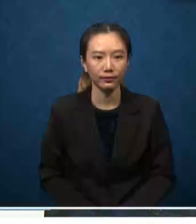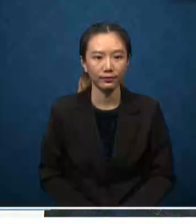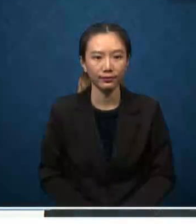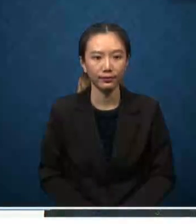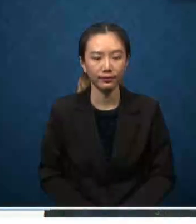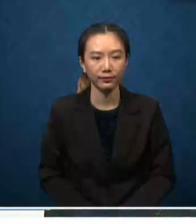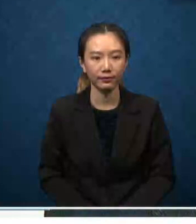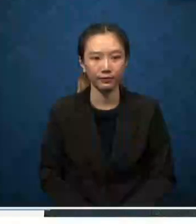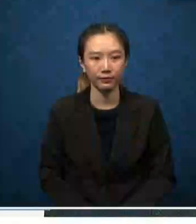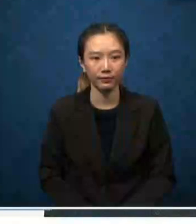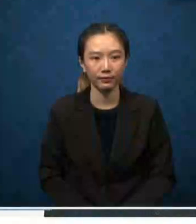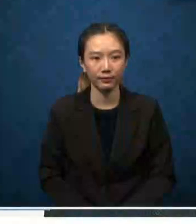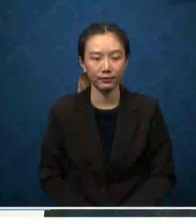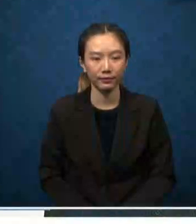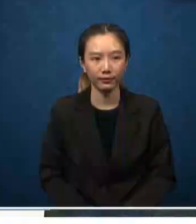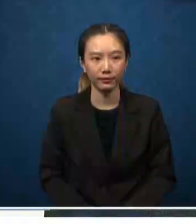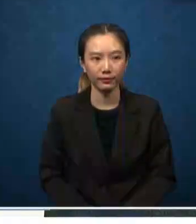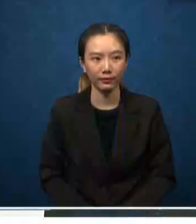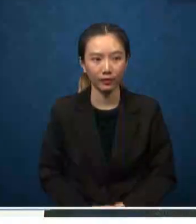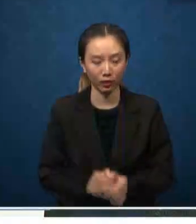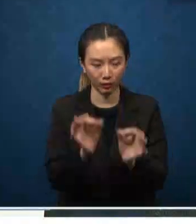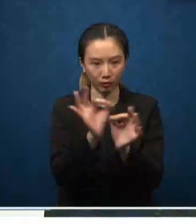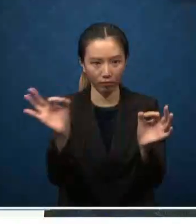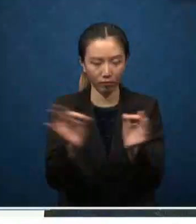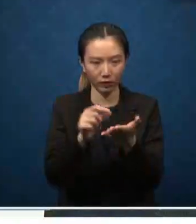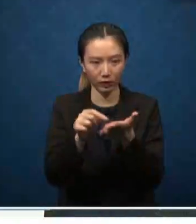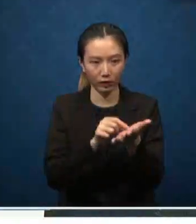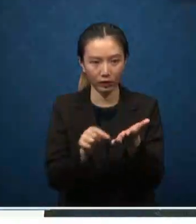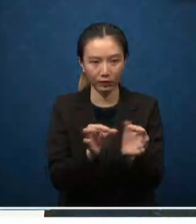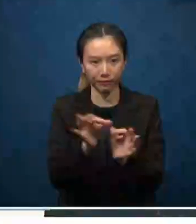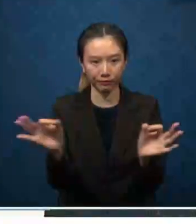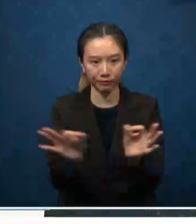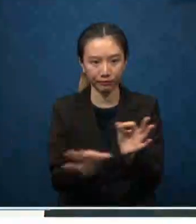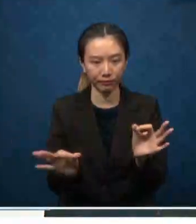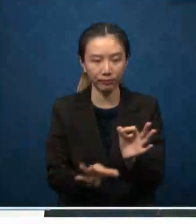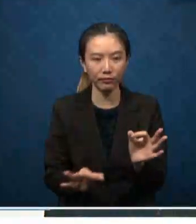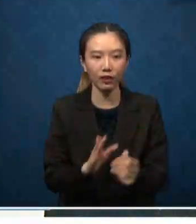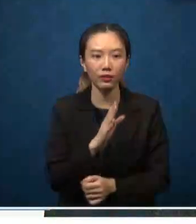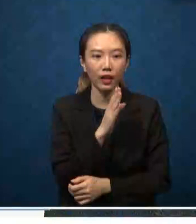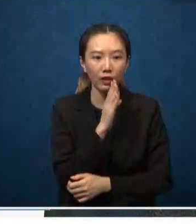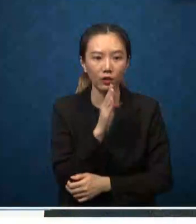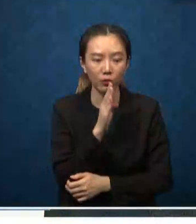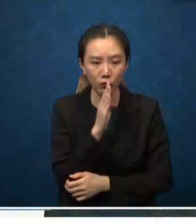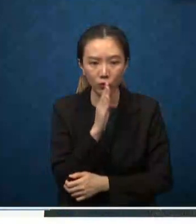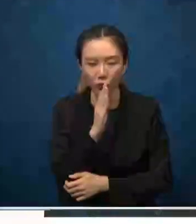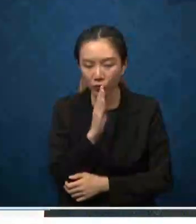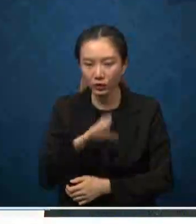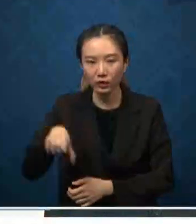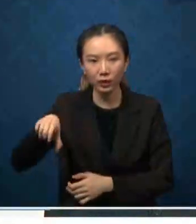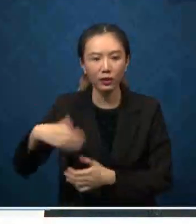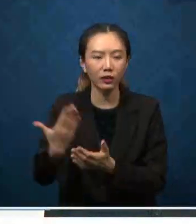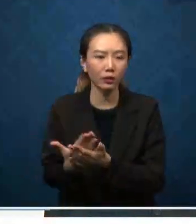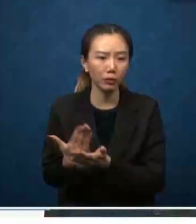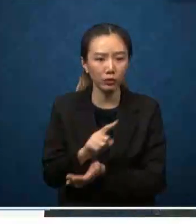ท่านเชื่อไหมฮะเขียนไว้อย่างเงี้ยแล้วก็เกิดสถาบันการเงินบอกว่าไม่มีเหตุอันควรสงสั